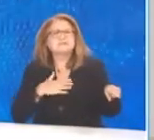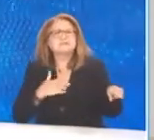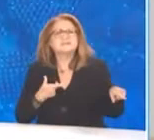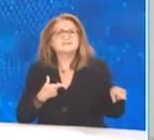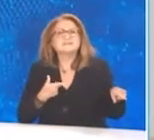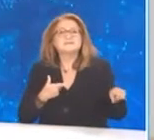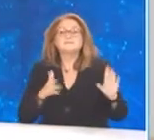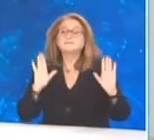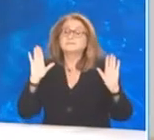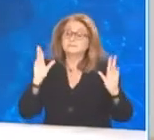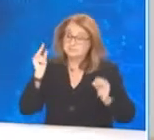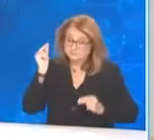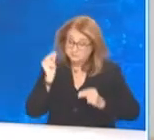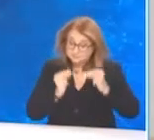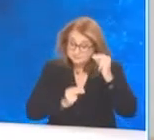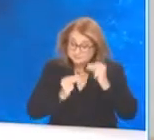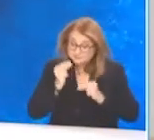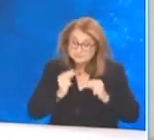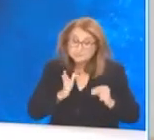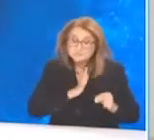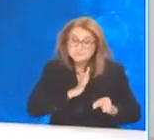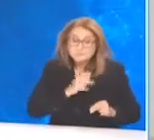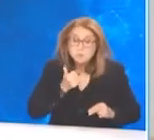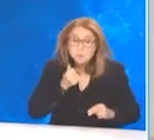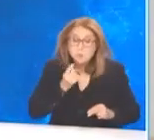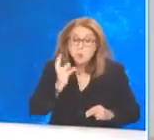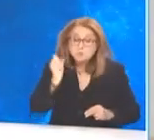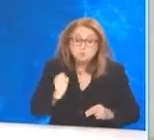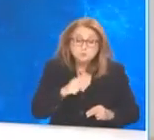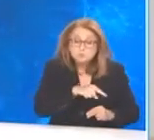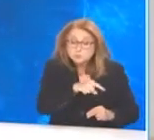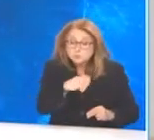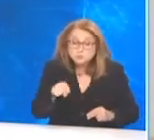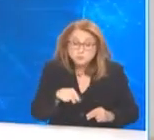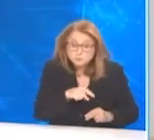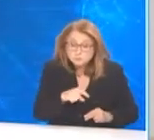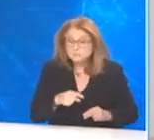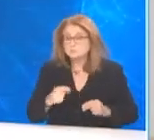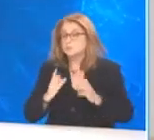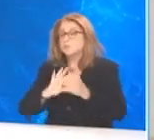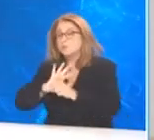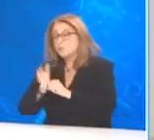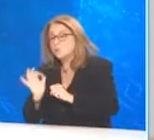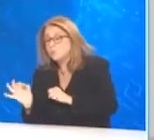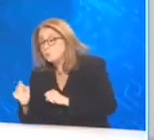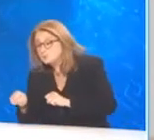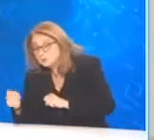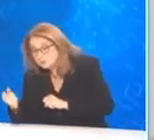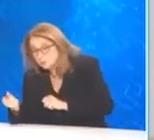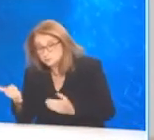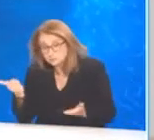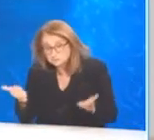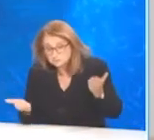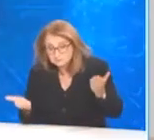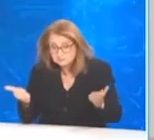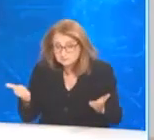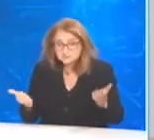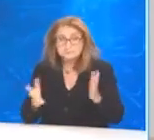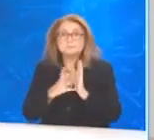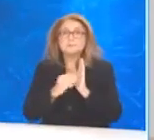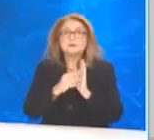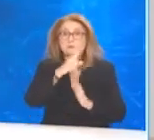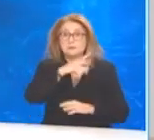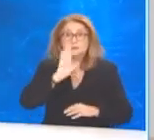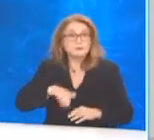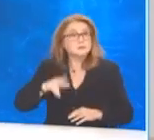πληθυσμό, και το βασικότερο είναι να δούμε ποια είναι η εικόνα μέσα στην κοινότητα. Π.χ. στην Κρήτη έχουμε διάσπαρτα